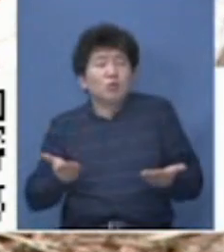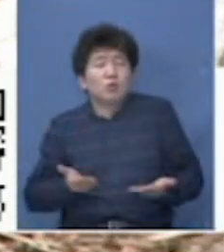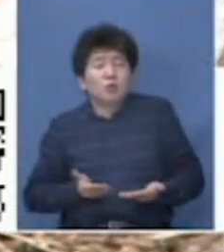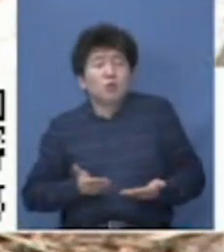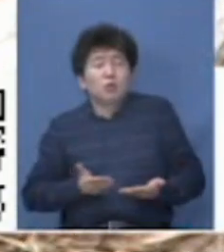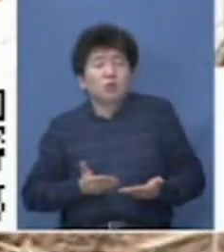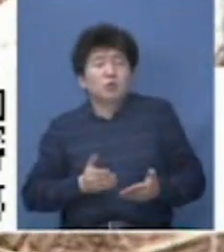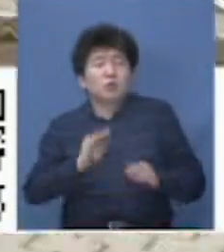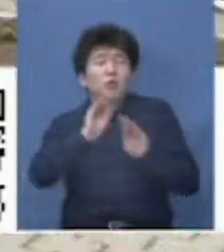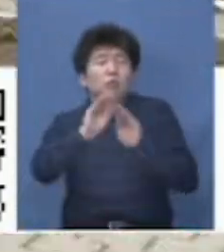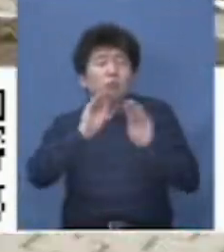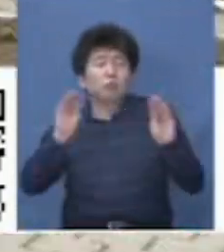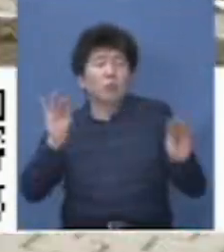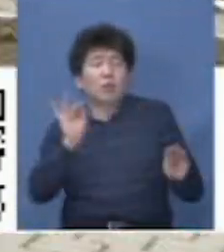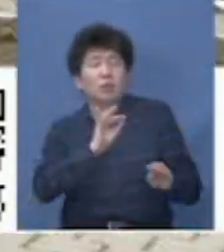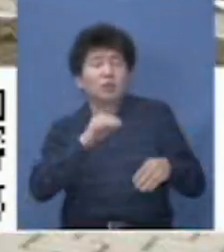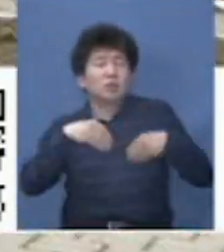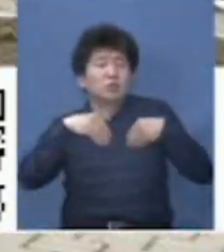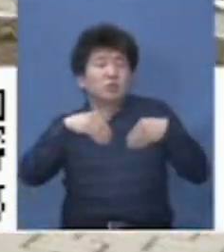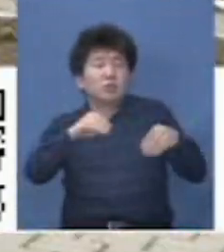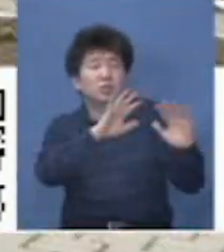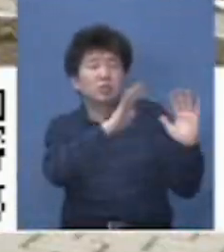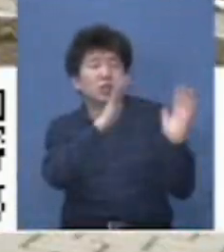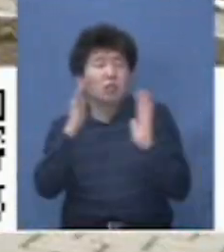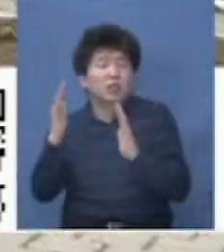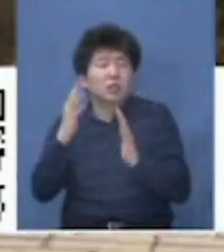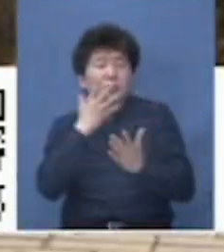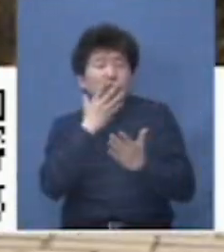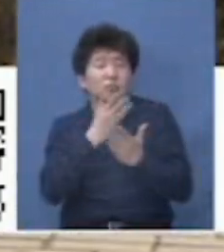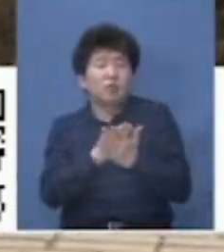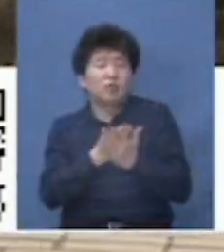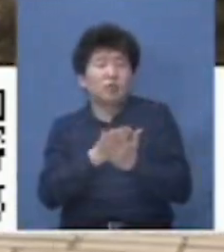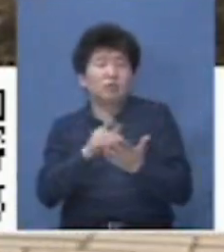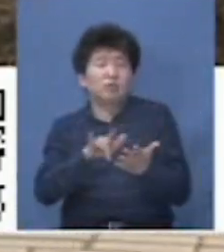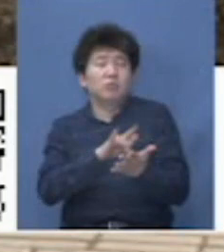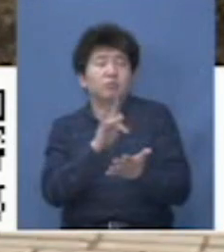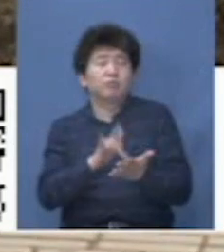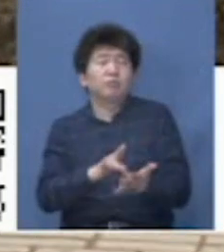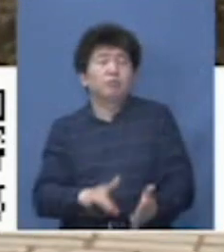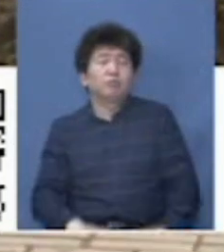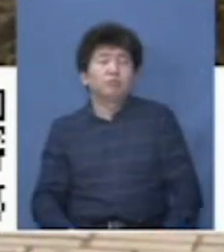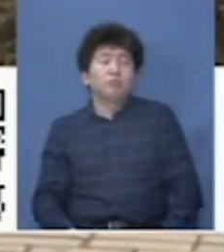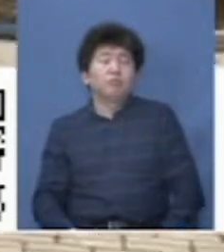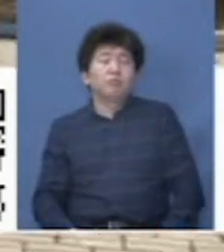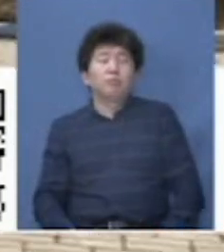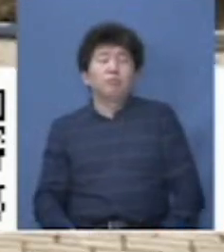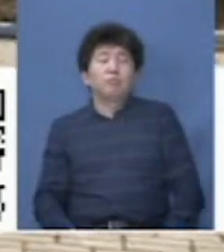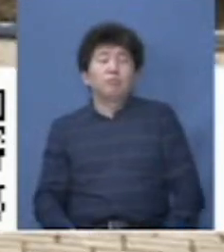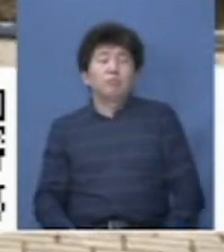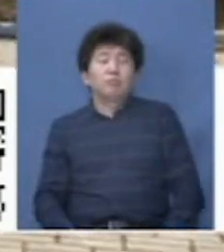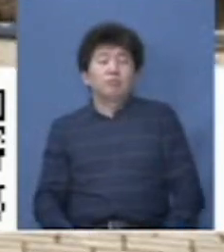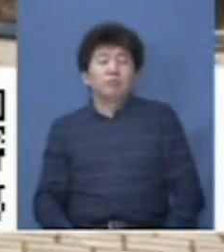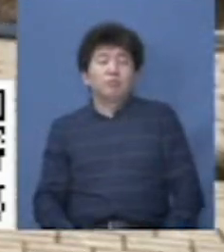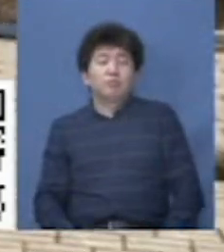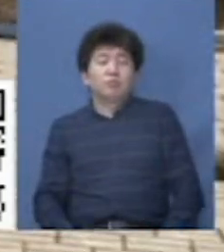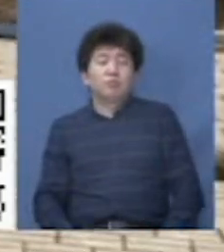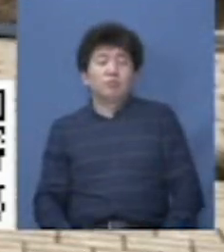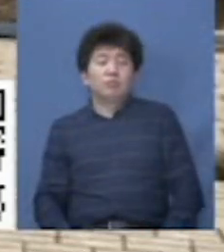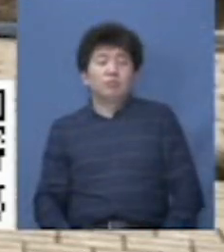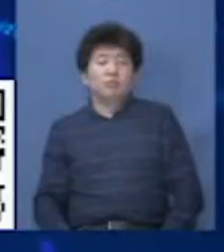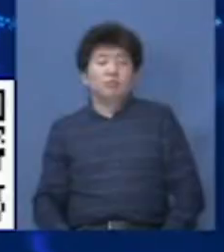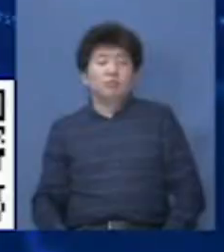благоустройство и озеленение своего населенного пункта. Дильнас Мурзагалиева, Мирас Кумаргалиев, Жақсылық Серікбек, Алтай Ақпарат.